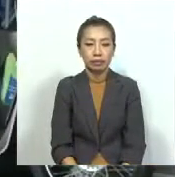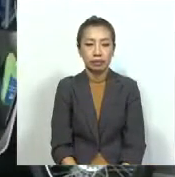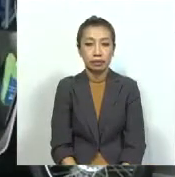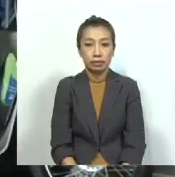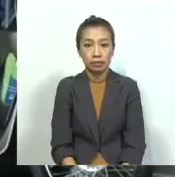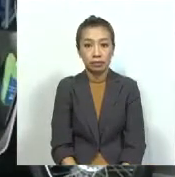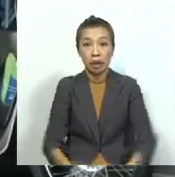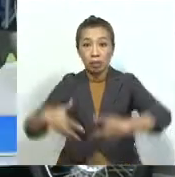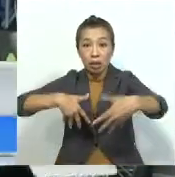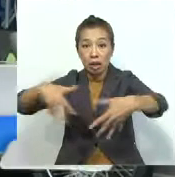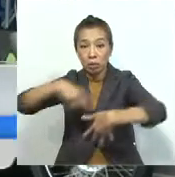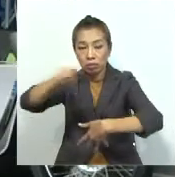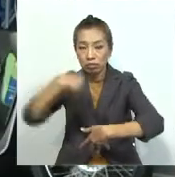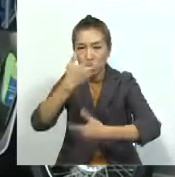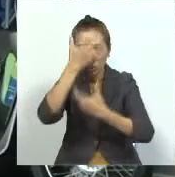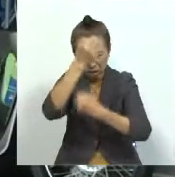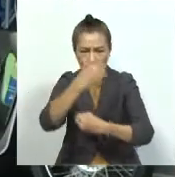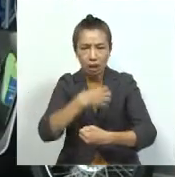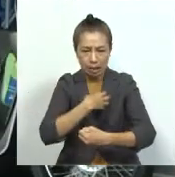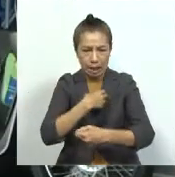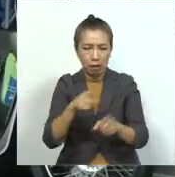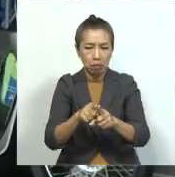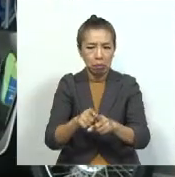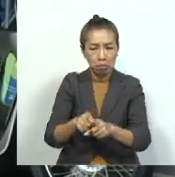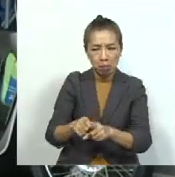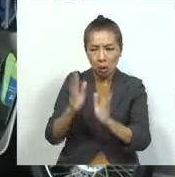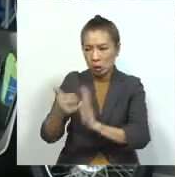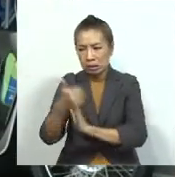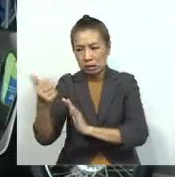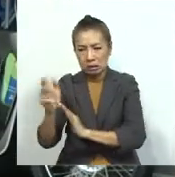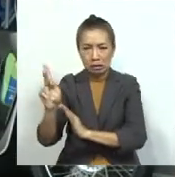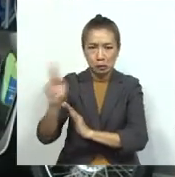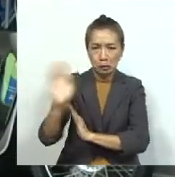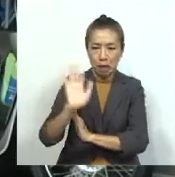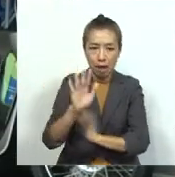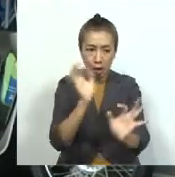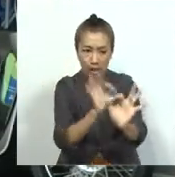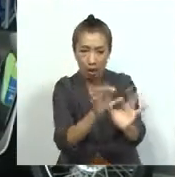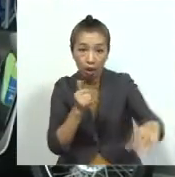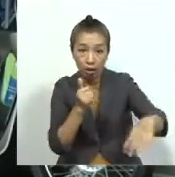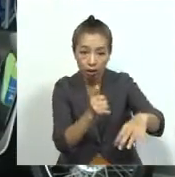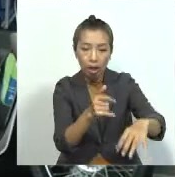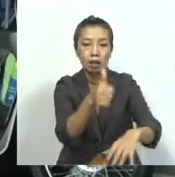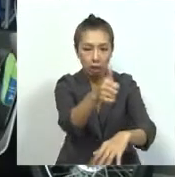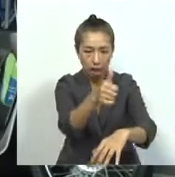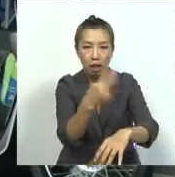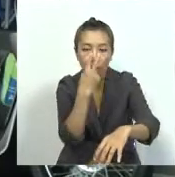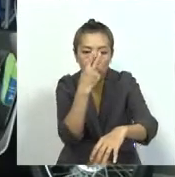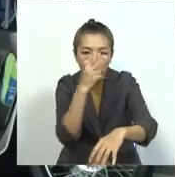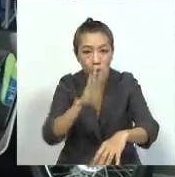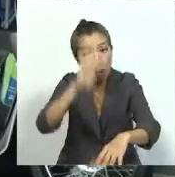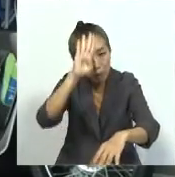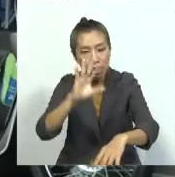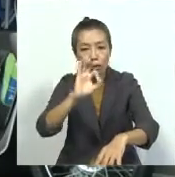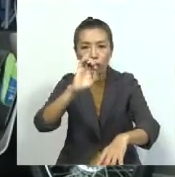สำหรับพี่น้องประชาชนนะครับที่สนใจแหล่งเงินในระบบแทนที่จะหันไปพึ่งพิงกับหนี้นอกระบบนะครับก็สามารถเข้าไปตรวจสอบรายชื่อผู้ที่ประกอบธุร